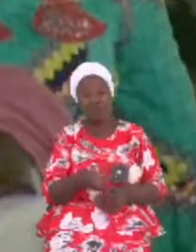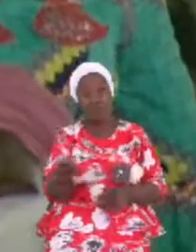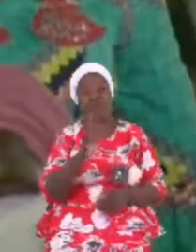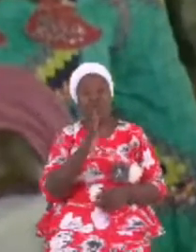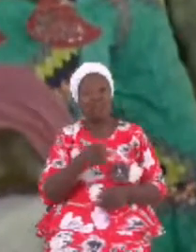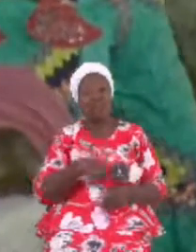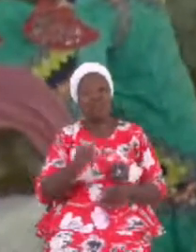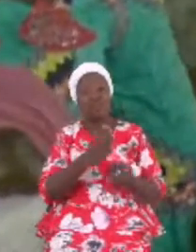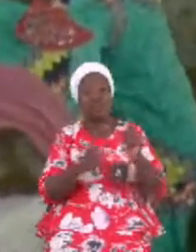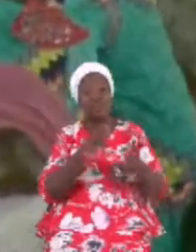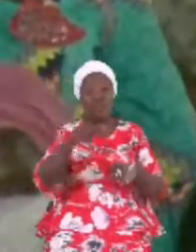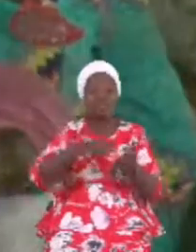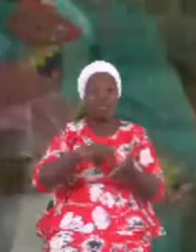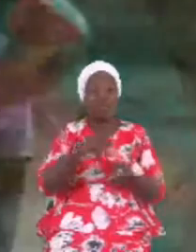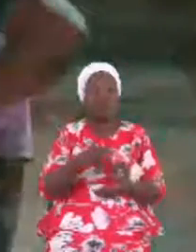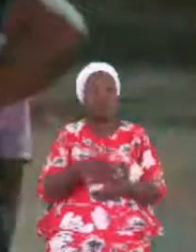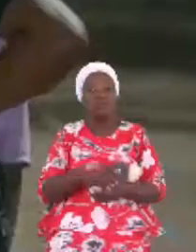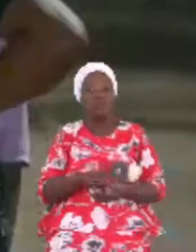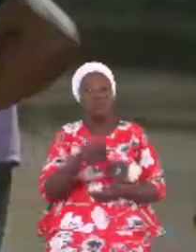Il y a des gens qui sont encore debout.